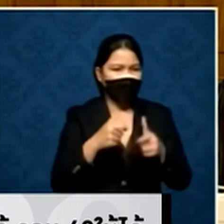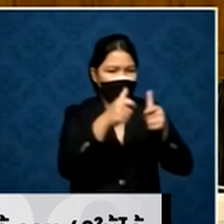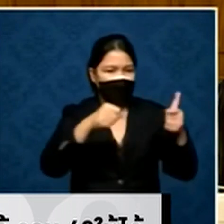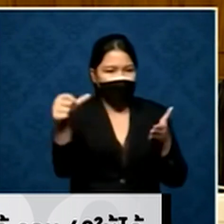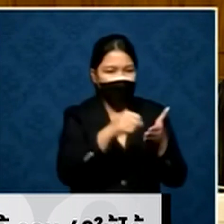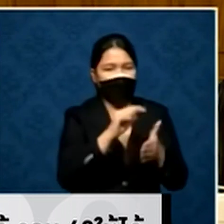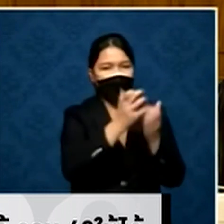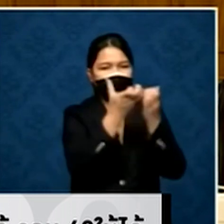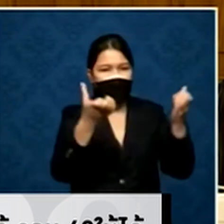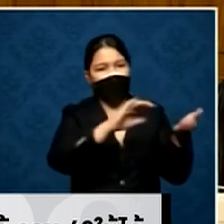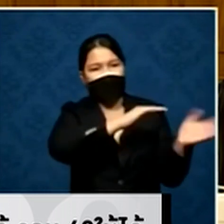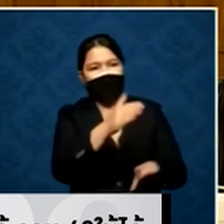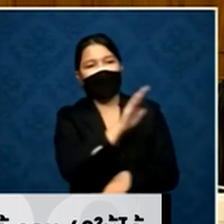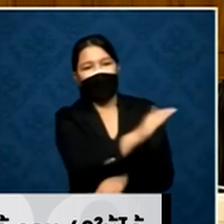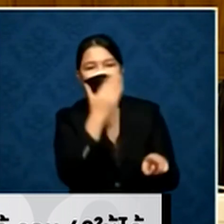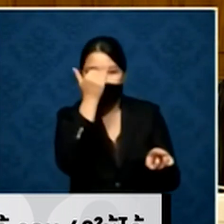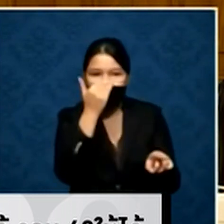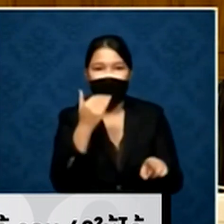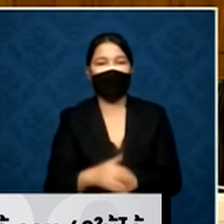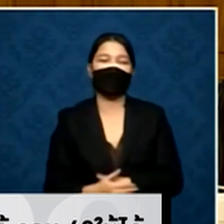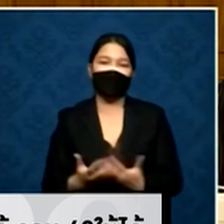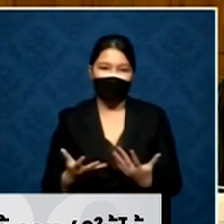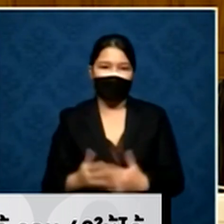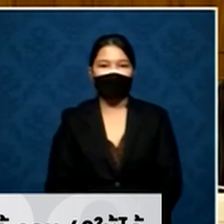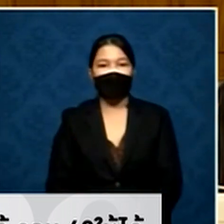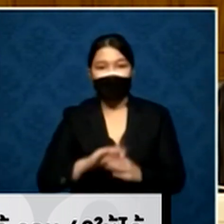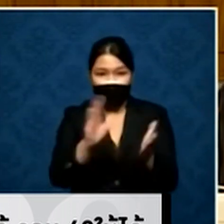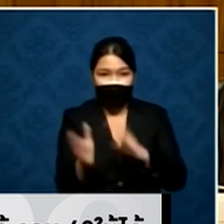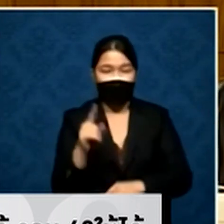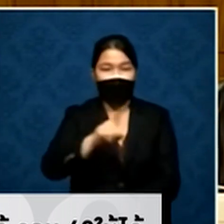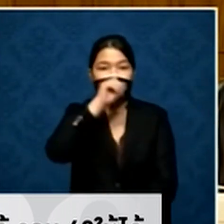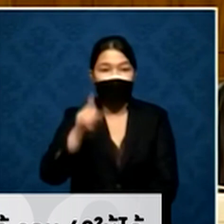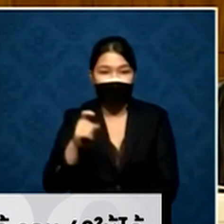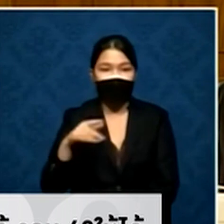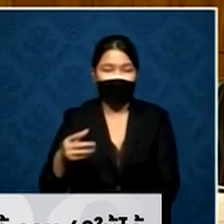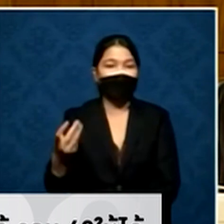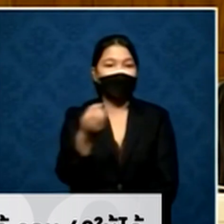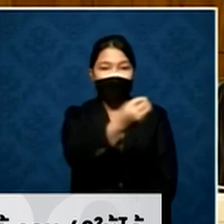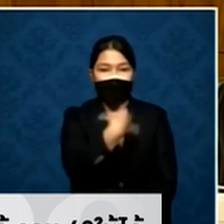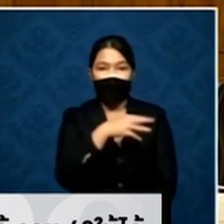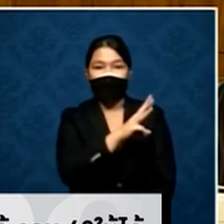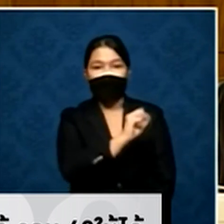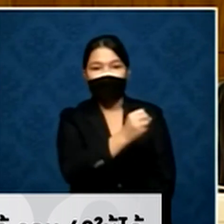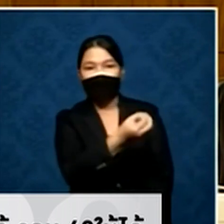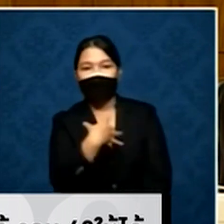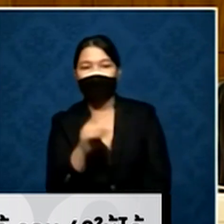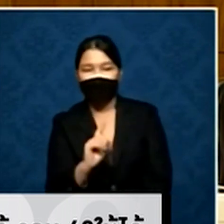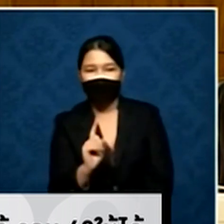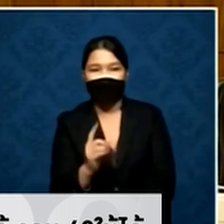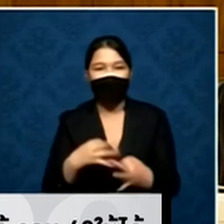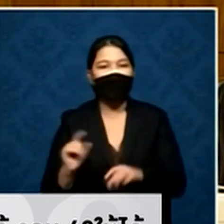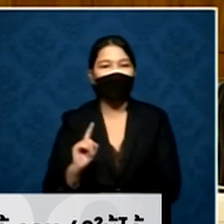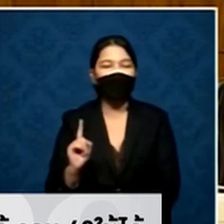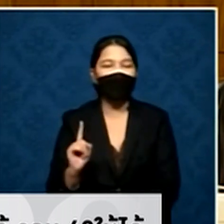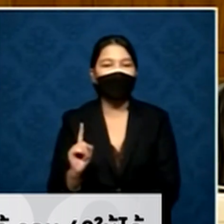มันมาถึงจุดที่คนที่เคยอยู่กับพรรคประชาธิปัตย์เนี่ยมาร่วมมืออาจารย์ปิยบุตรได้ยุ่งผมว่ามันก็เป็น